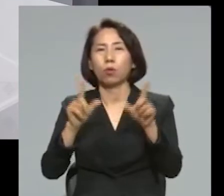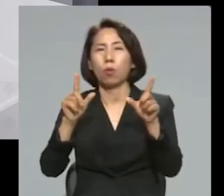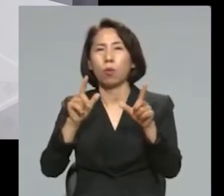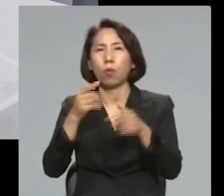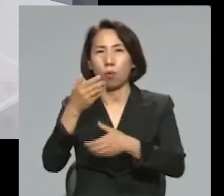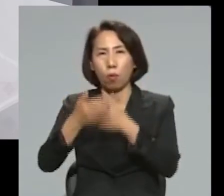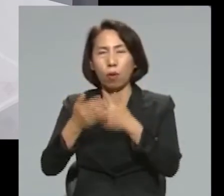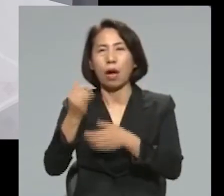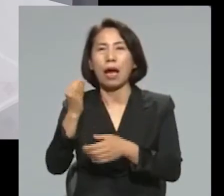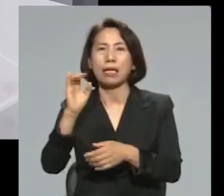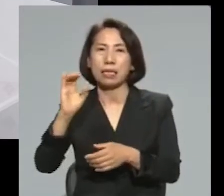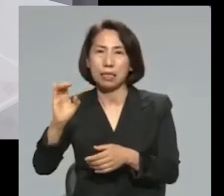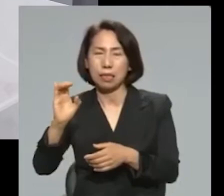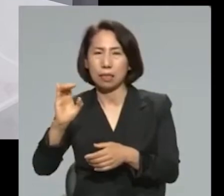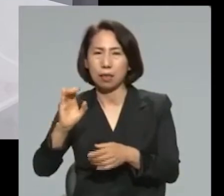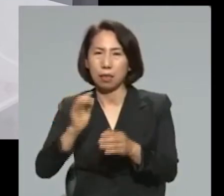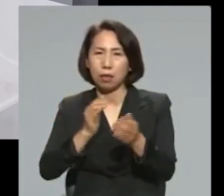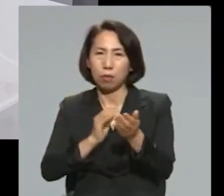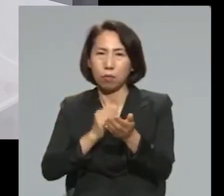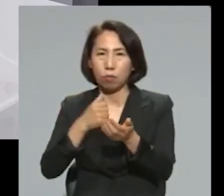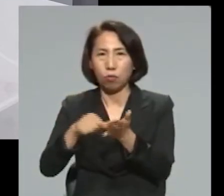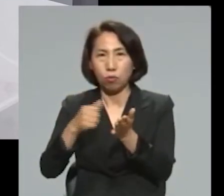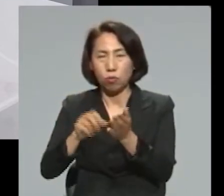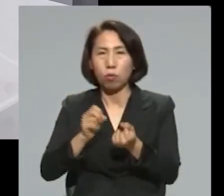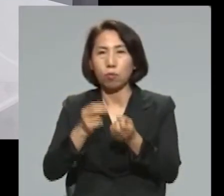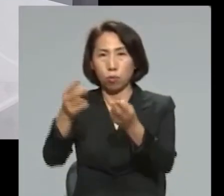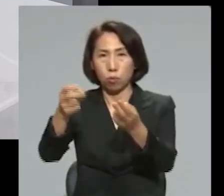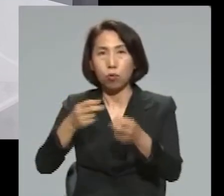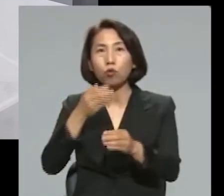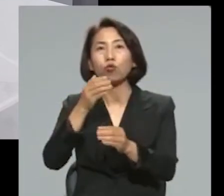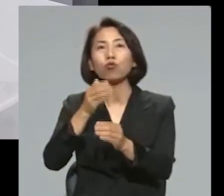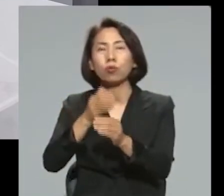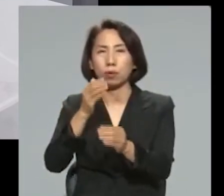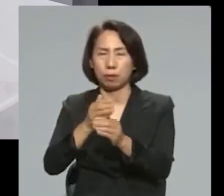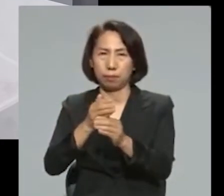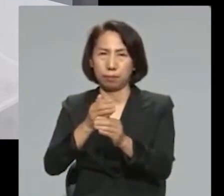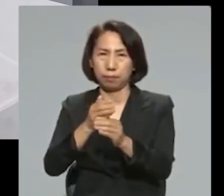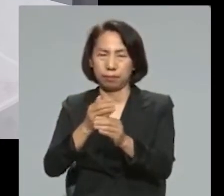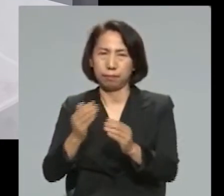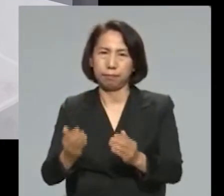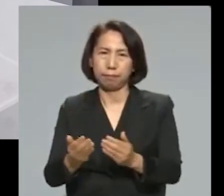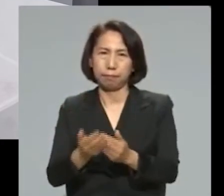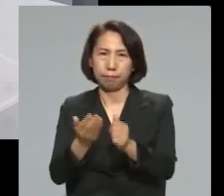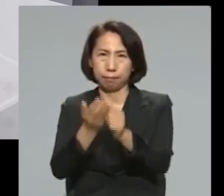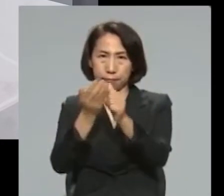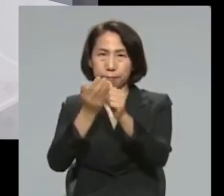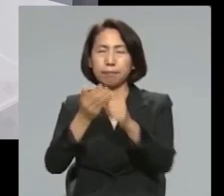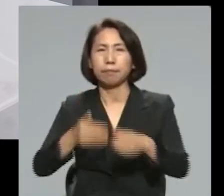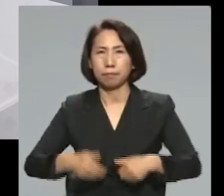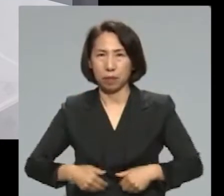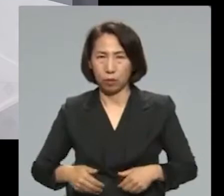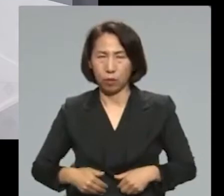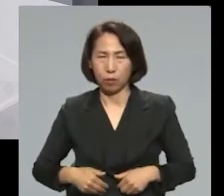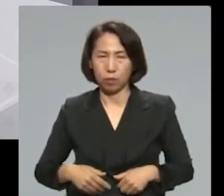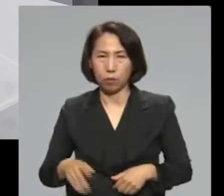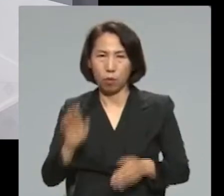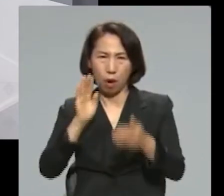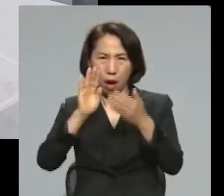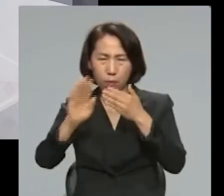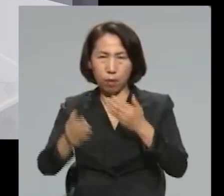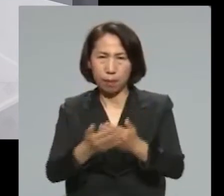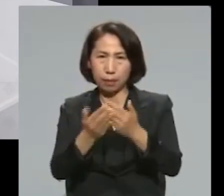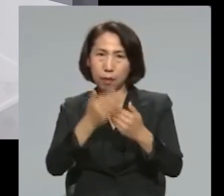전 행정력을 동원하는 등 물류 중심 거점 지역으로의 육성이 필요하고 전략산업 육성